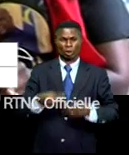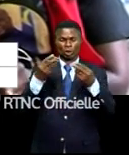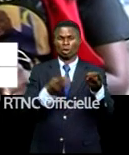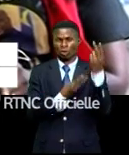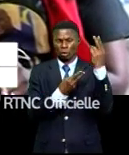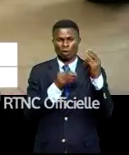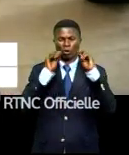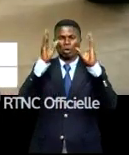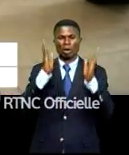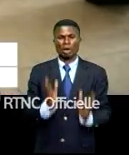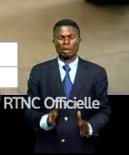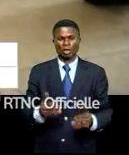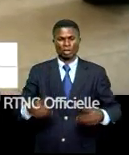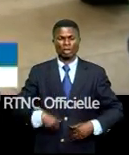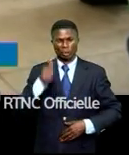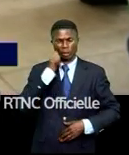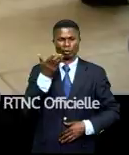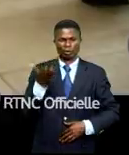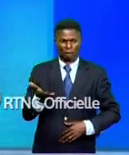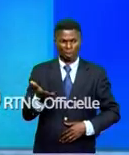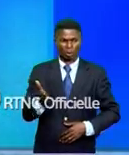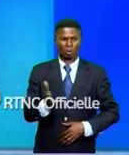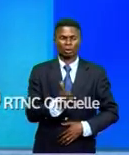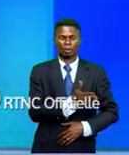de l'enseignant et de la jeune fille.